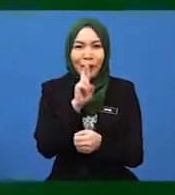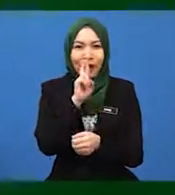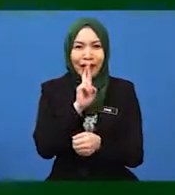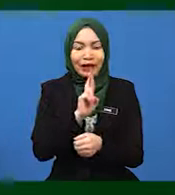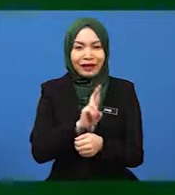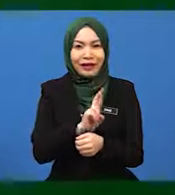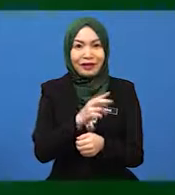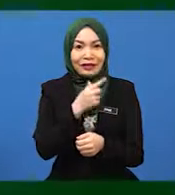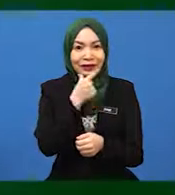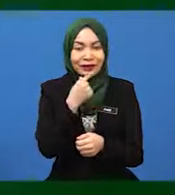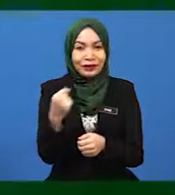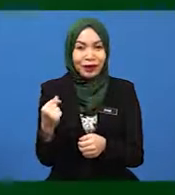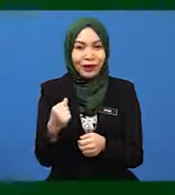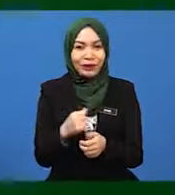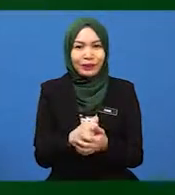Sedapnya.